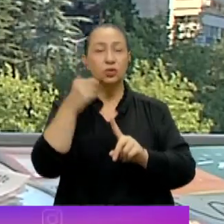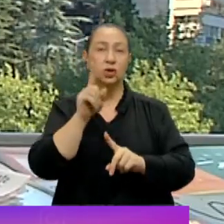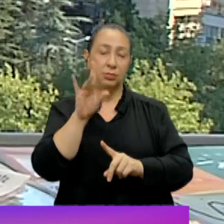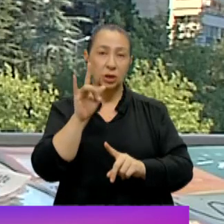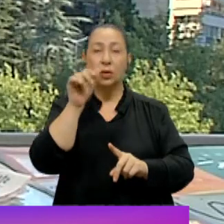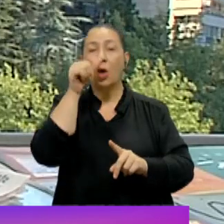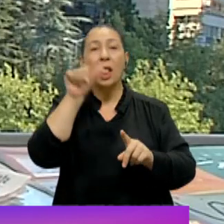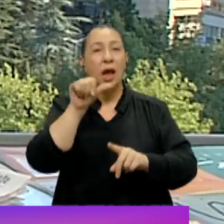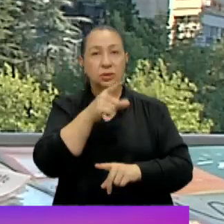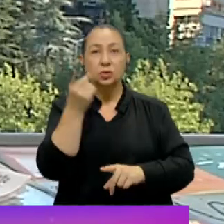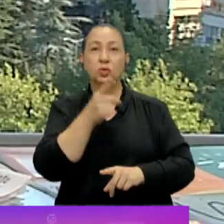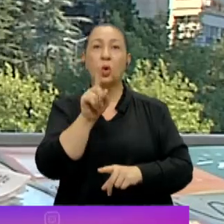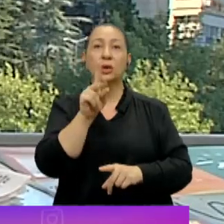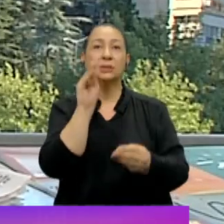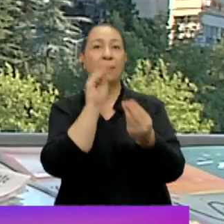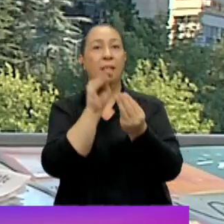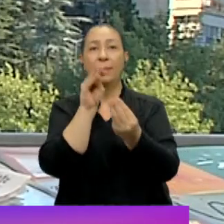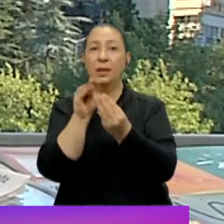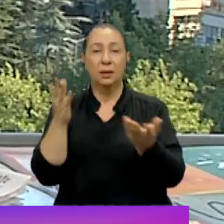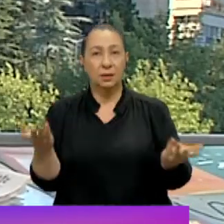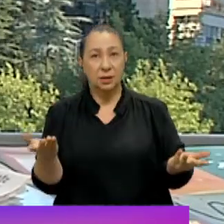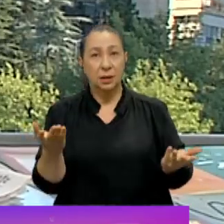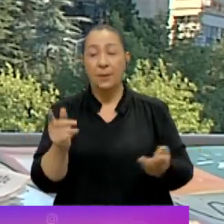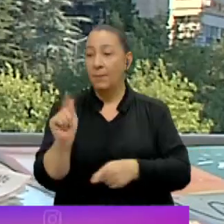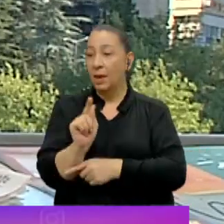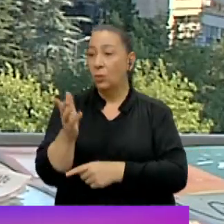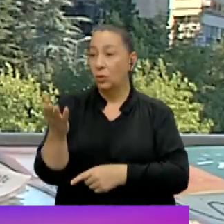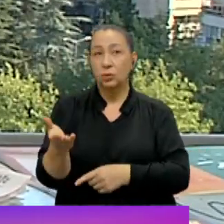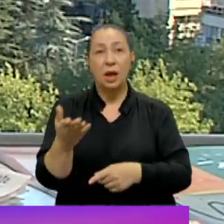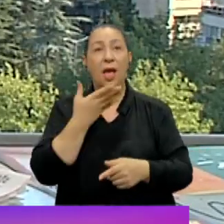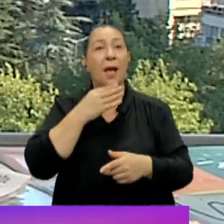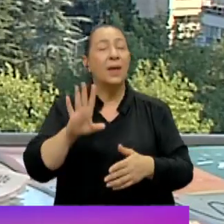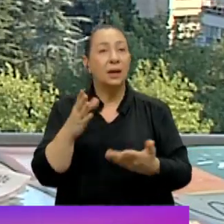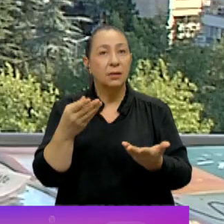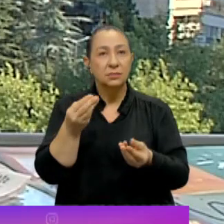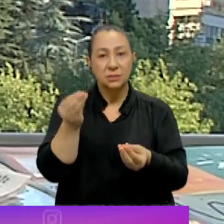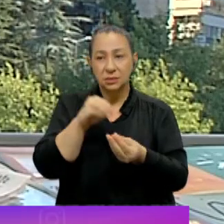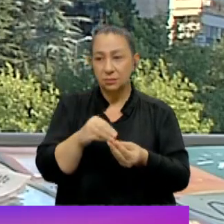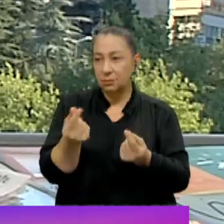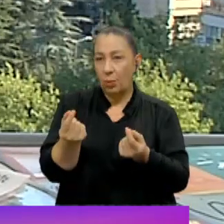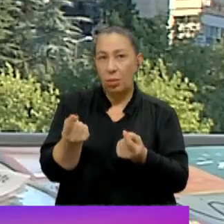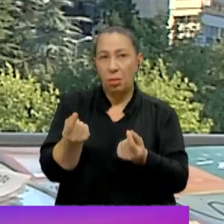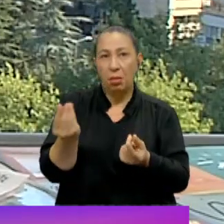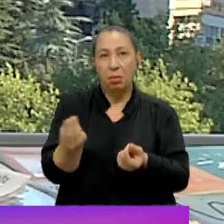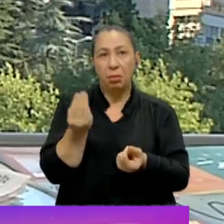%15, doğalgaza %12'lik zamlar yapılmış. Memura, işte emeklilere verilen zam